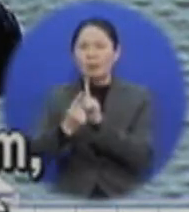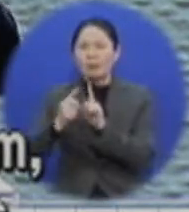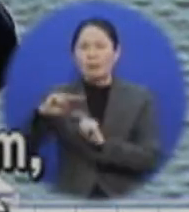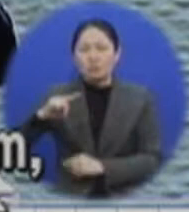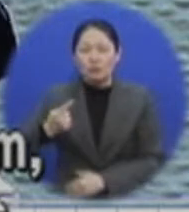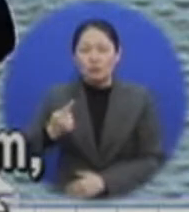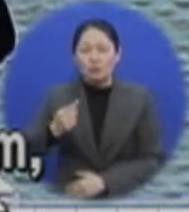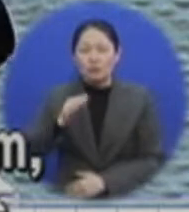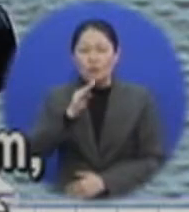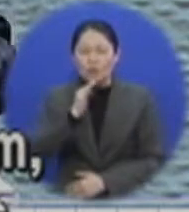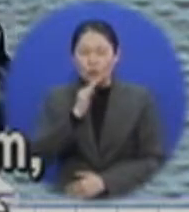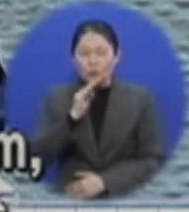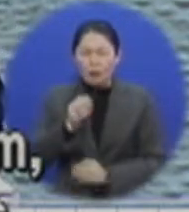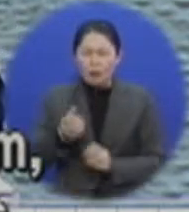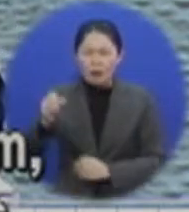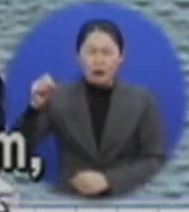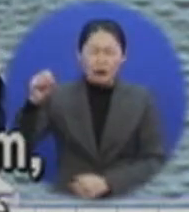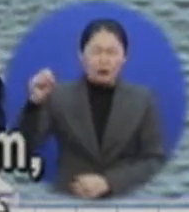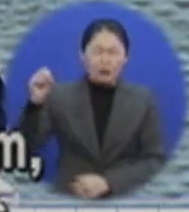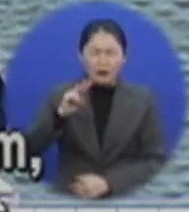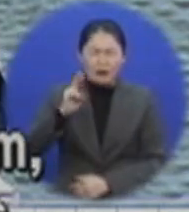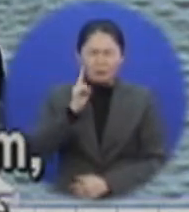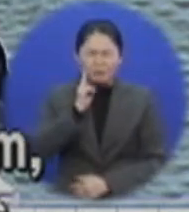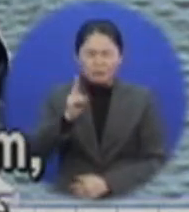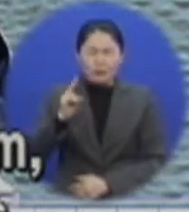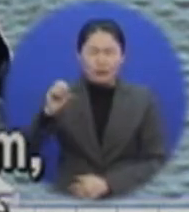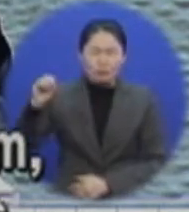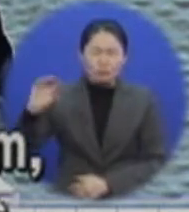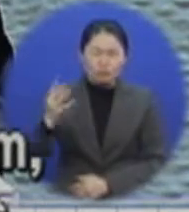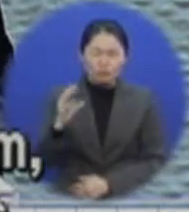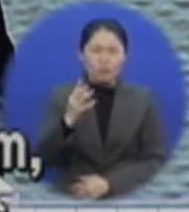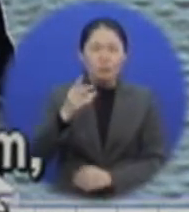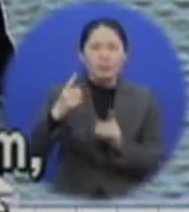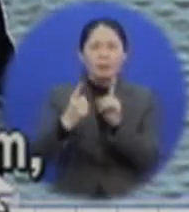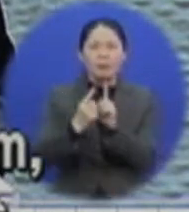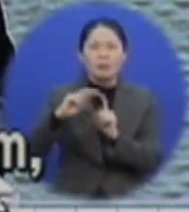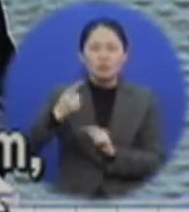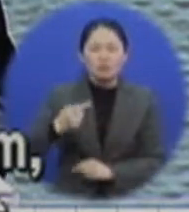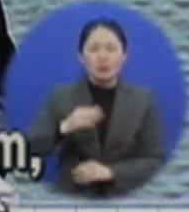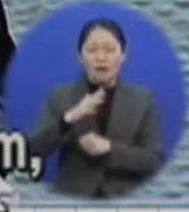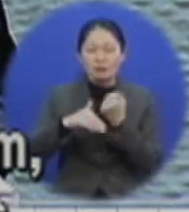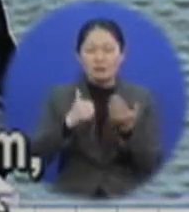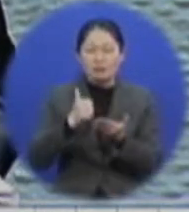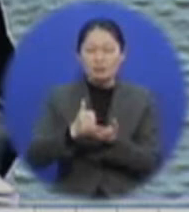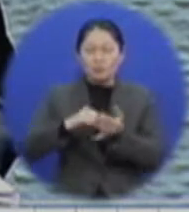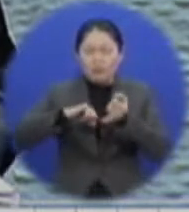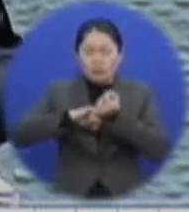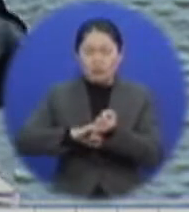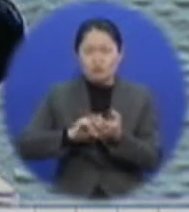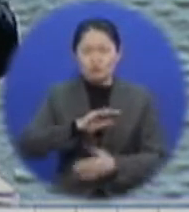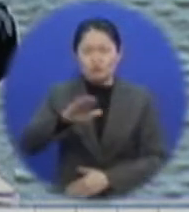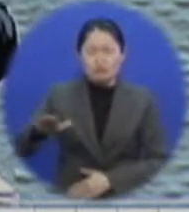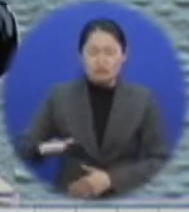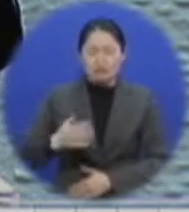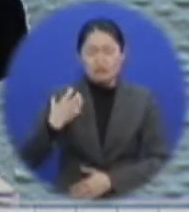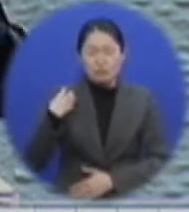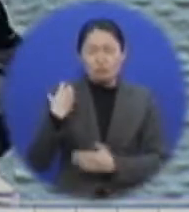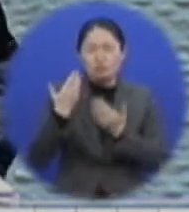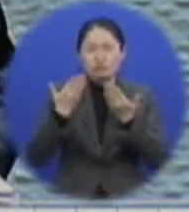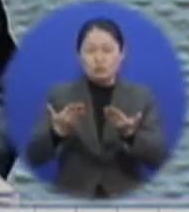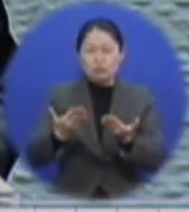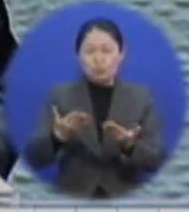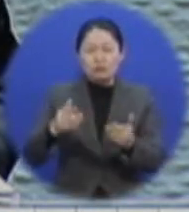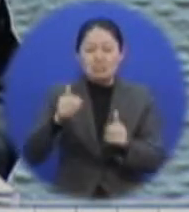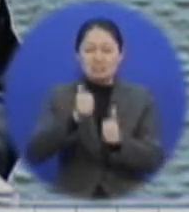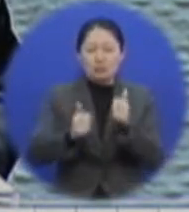불로 광풍을 만나 는 같은 일이 있어도 하나님은 반드시 우리를 책임져 주시고 우리를 그 시험에서 건져